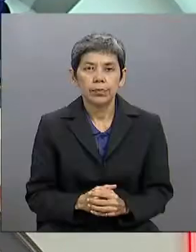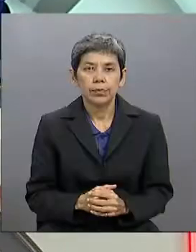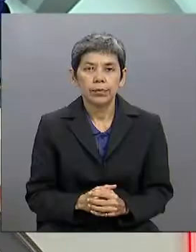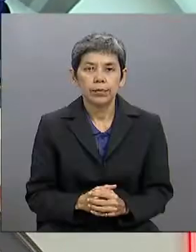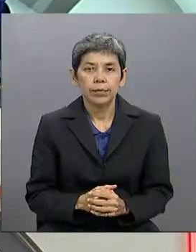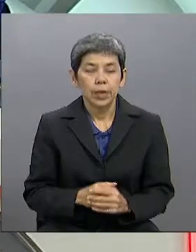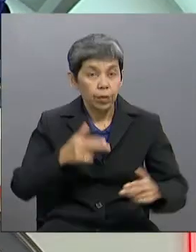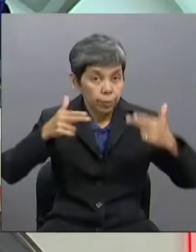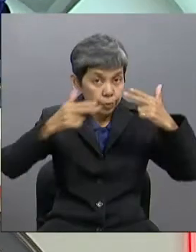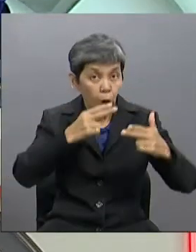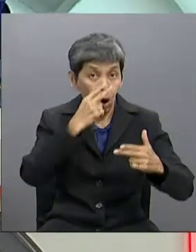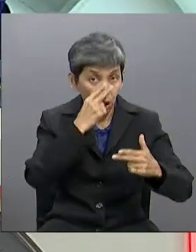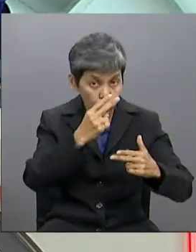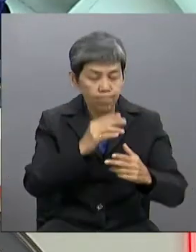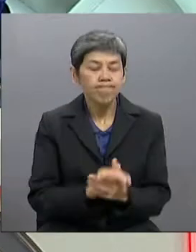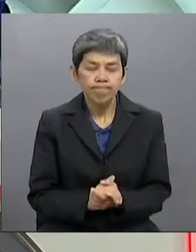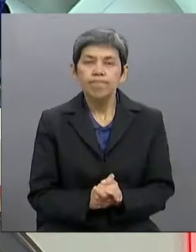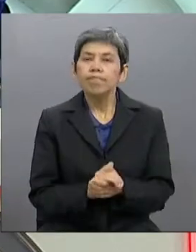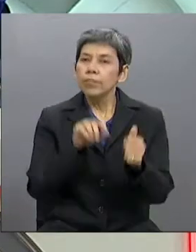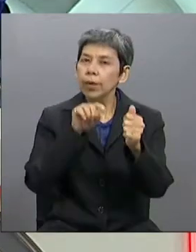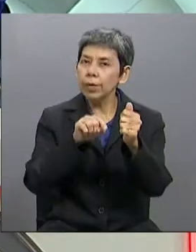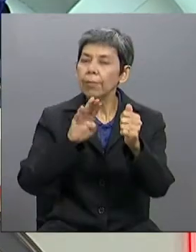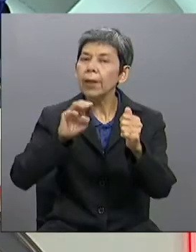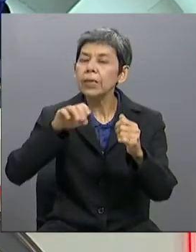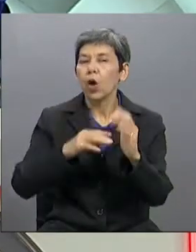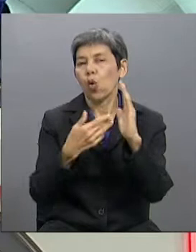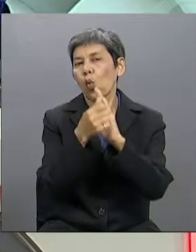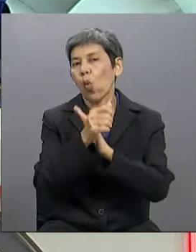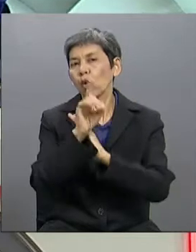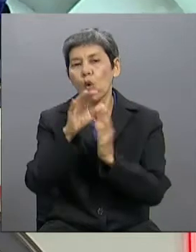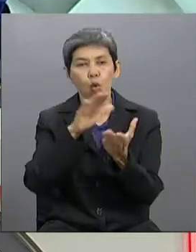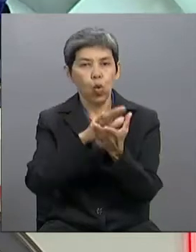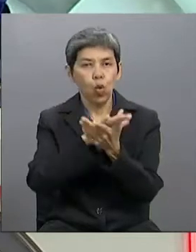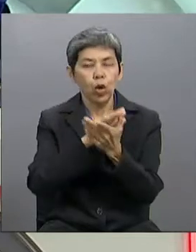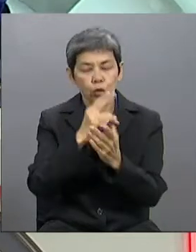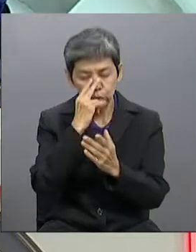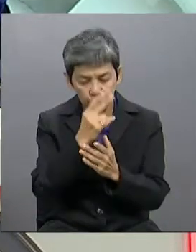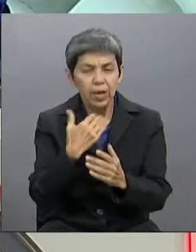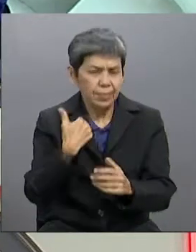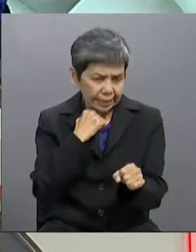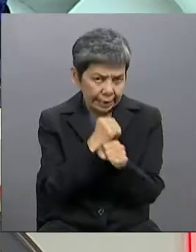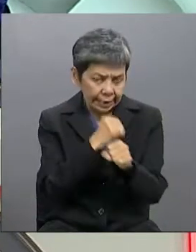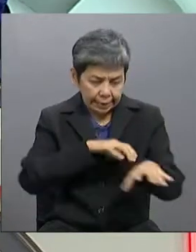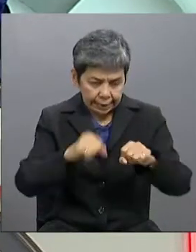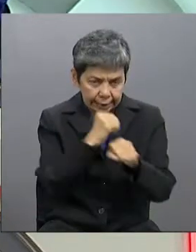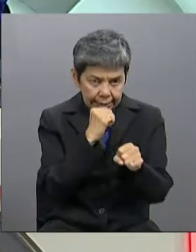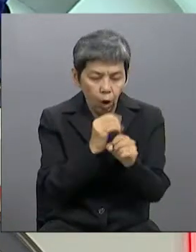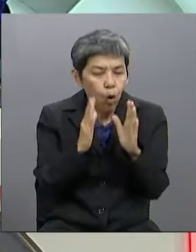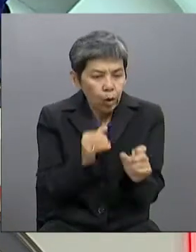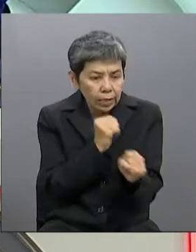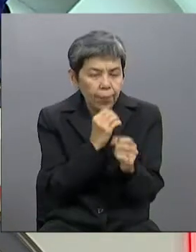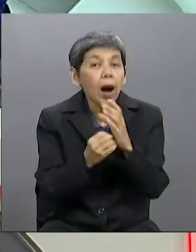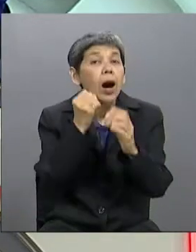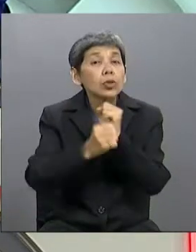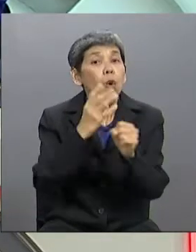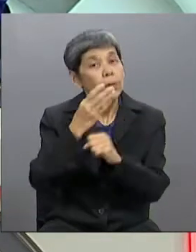เจนซีรีพอร์เตอร์วันนี้นะคะพาไปที่อำเภอบ้านผือจังหวัดอุดรธานีโรงเรียนบ้านผักบุ้งค่ะที่นั่นมีการจัดงานให้กับบุคลากรที่เกษียณอายุ